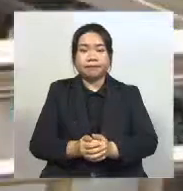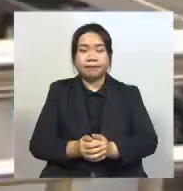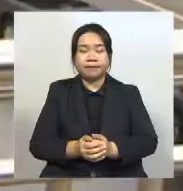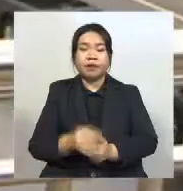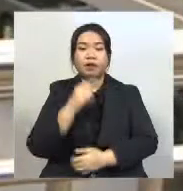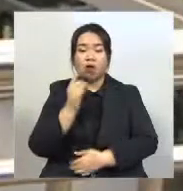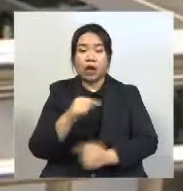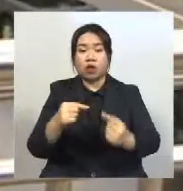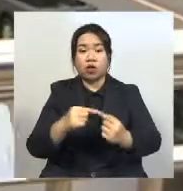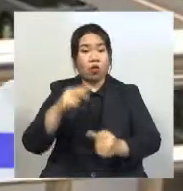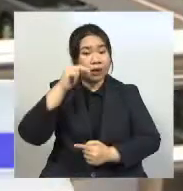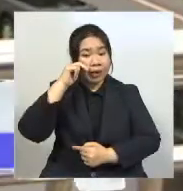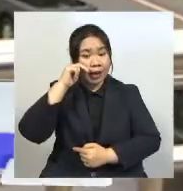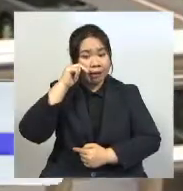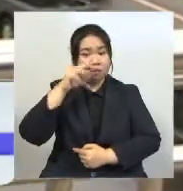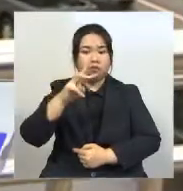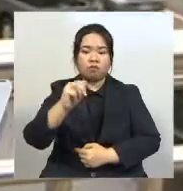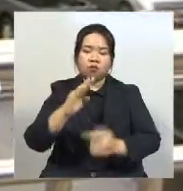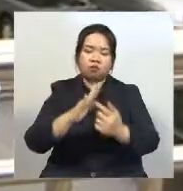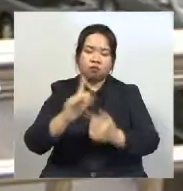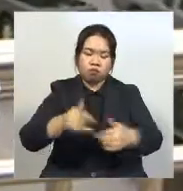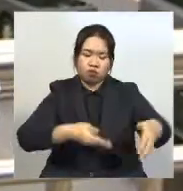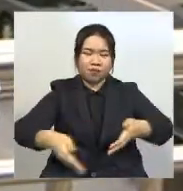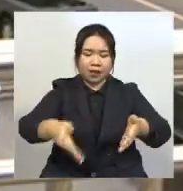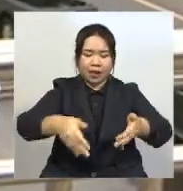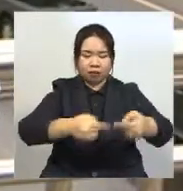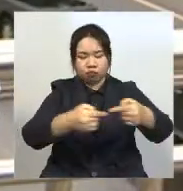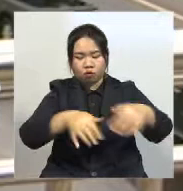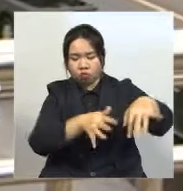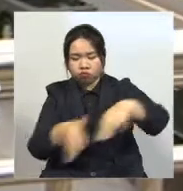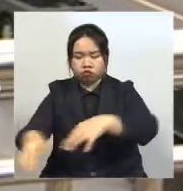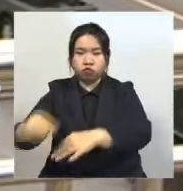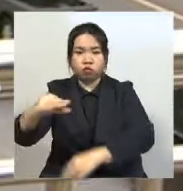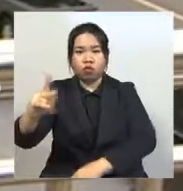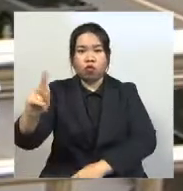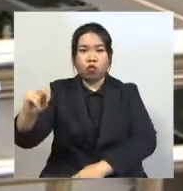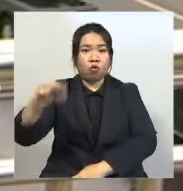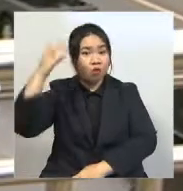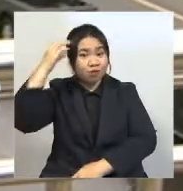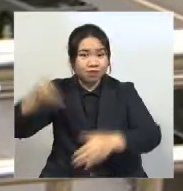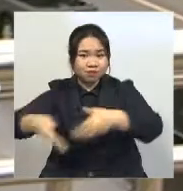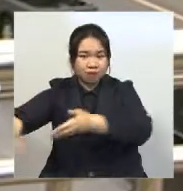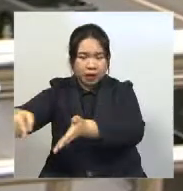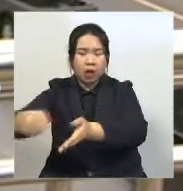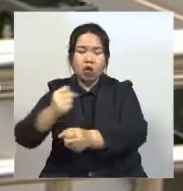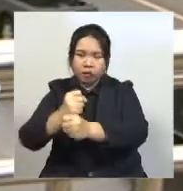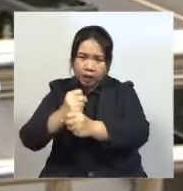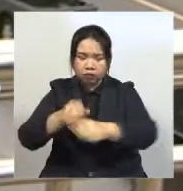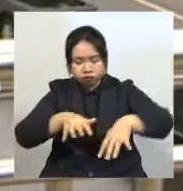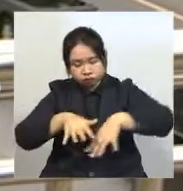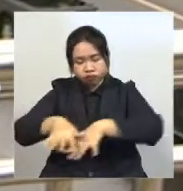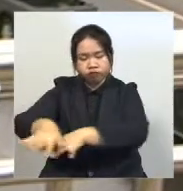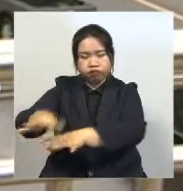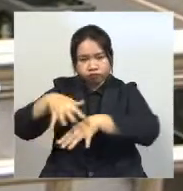ถึงแม้ว่าการระบายน้ำจากน้ำมูลลงสู่แม่น้ำโขงที่จังหวัดอุบลราชธานีจะเป็นไปในทิศทางที่ดีขึ้นค่ะเพราะสามารถระบ